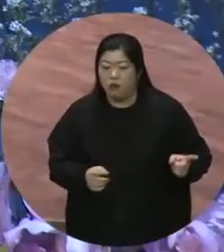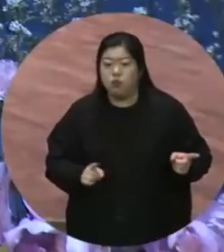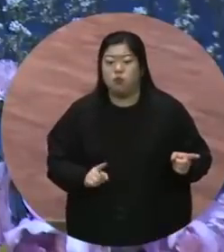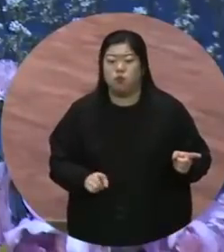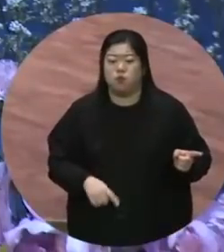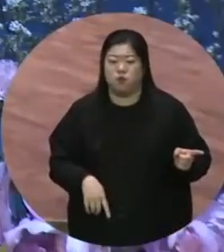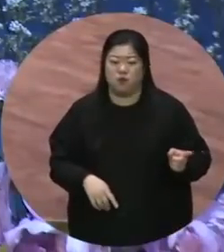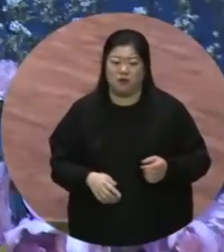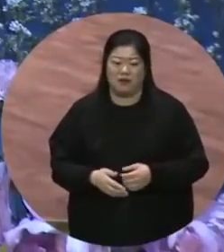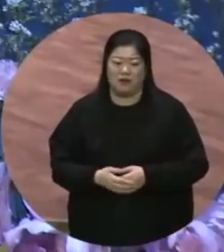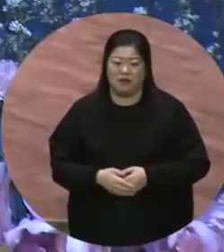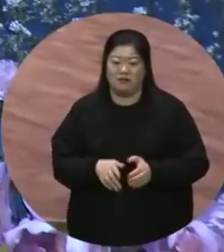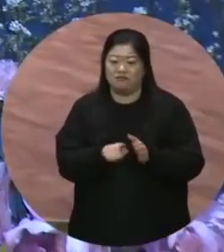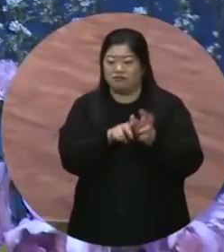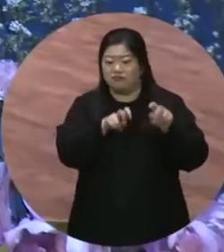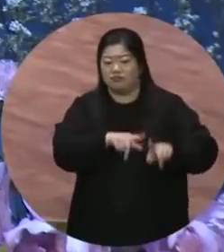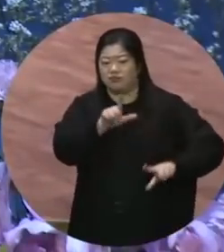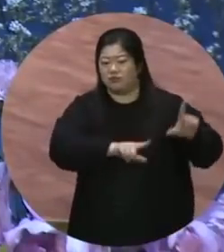불신자는 그래 살아요.